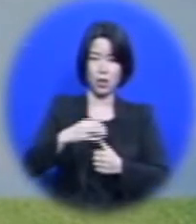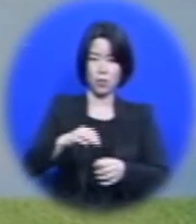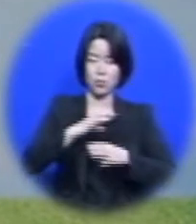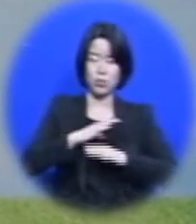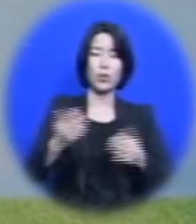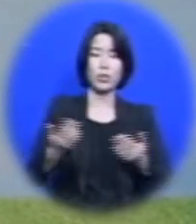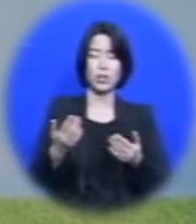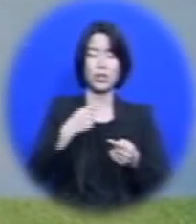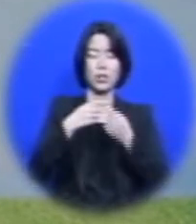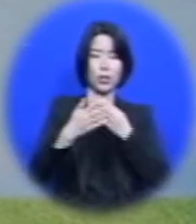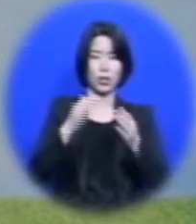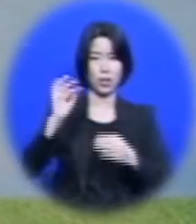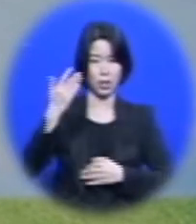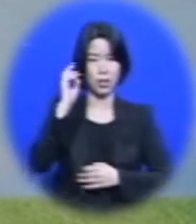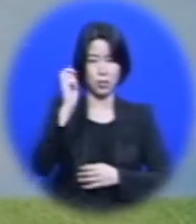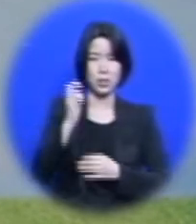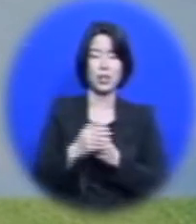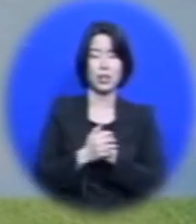겁니다.